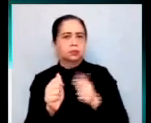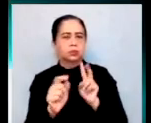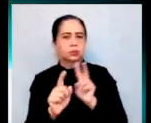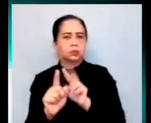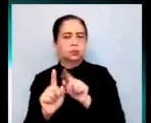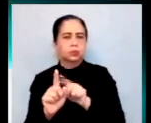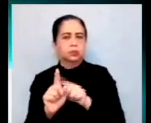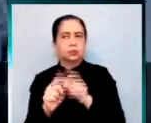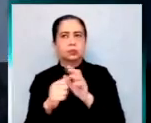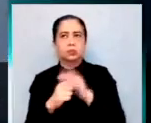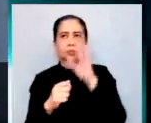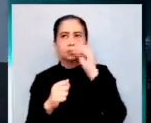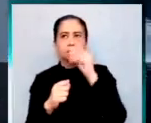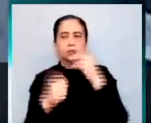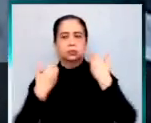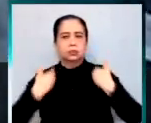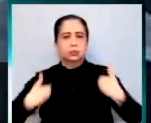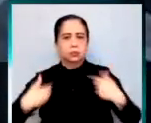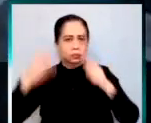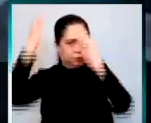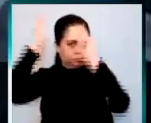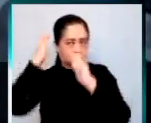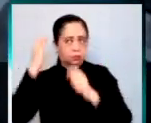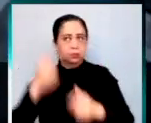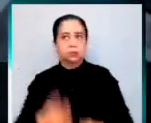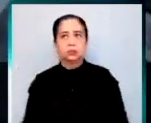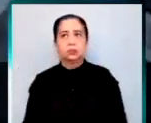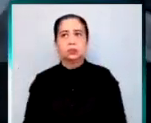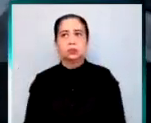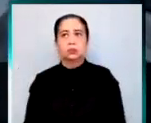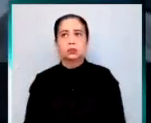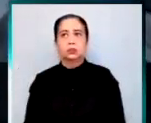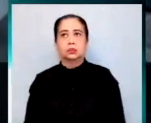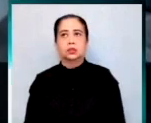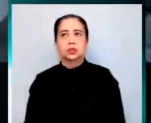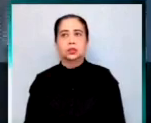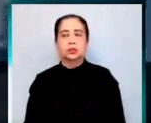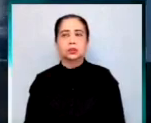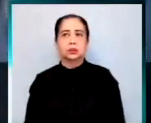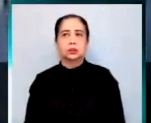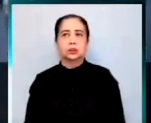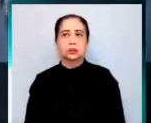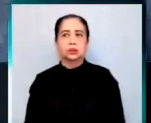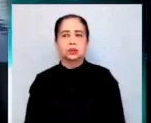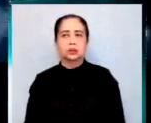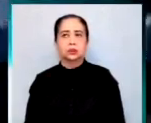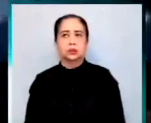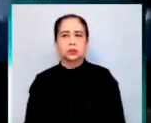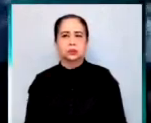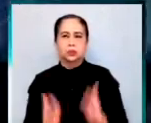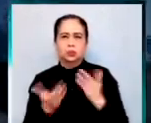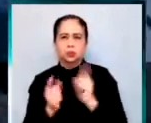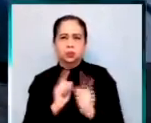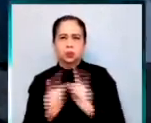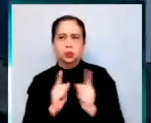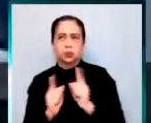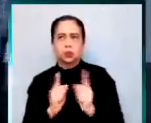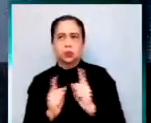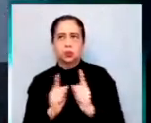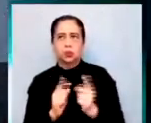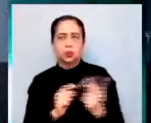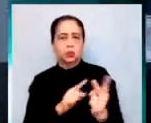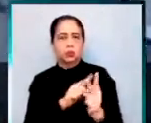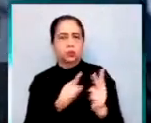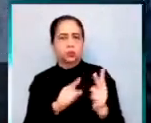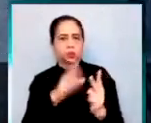lalaking nakasando at cap. bigla kinausap ng lalaki ang dalawang bata.